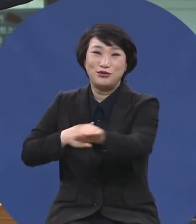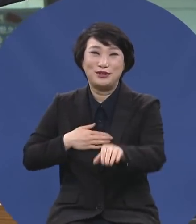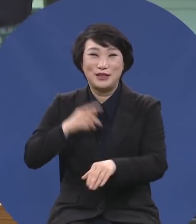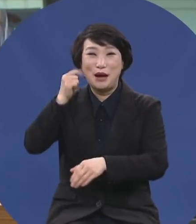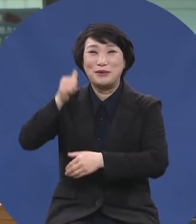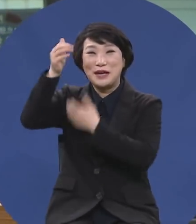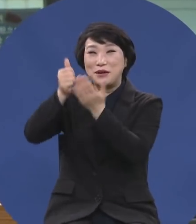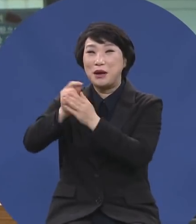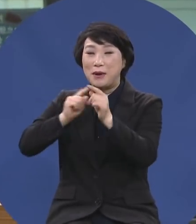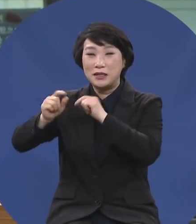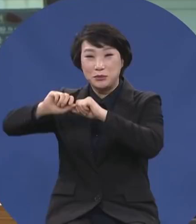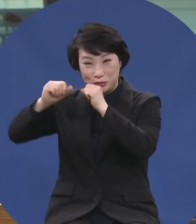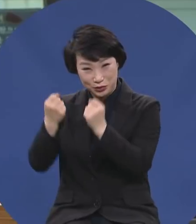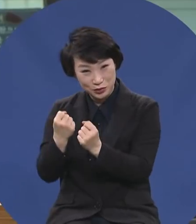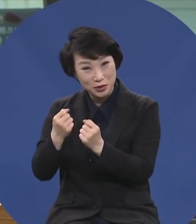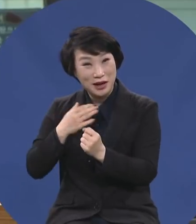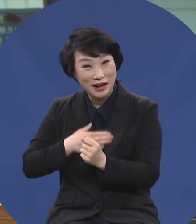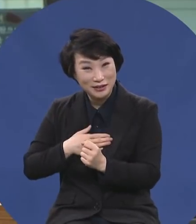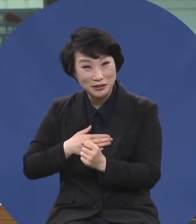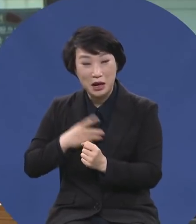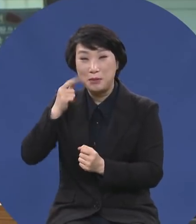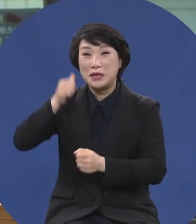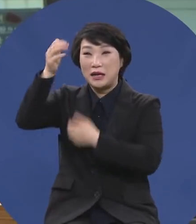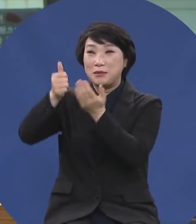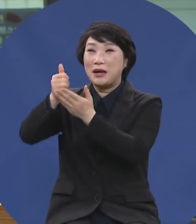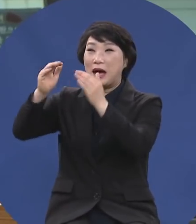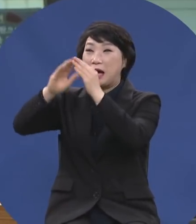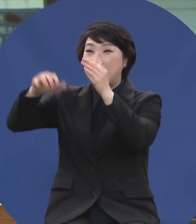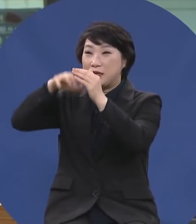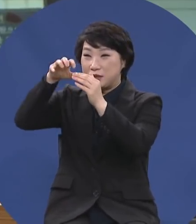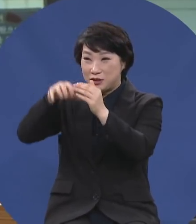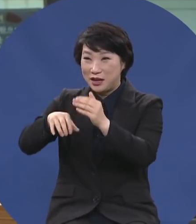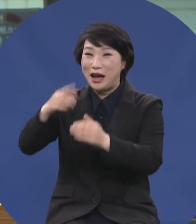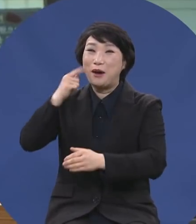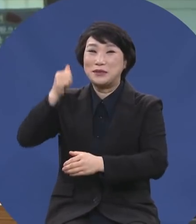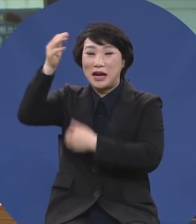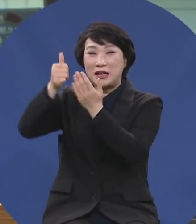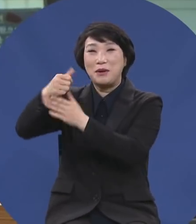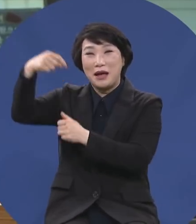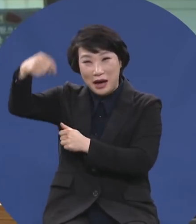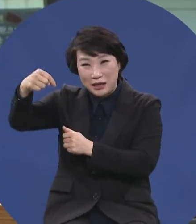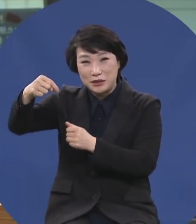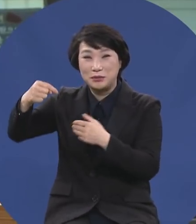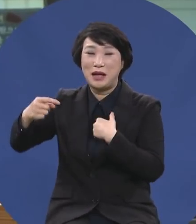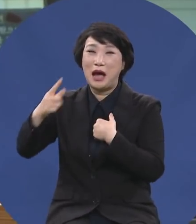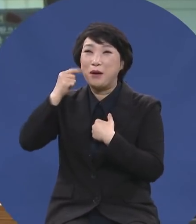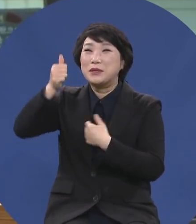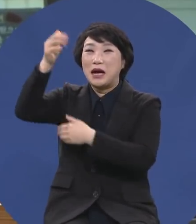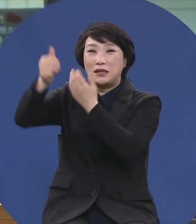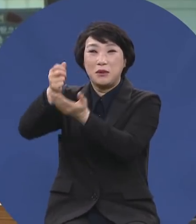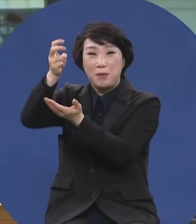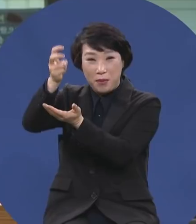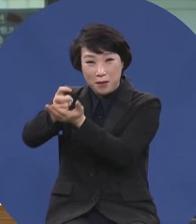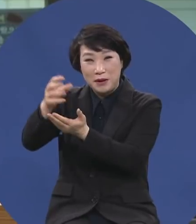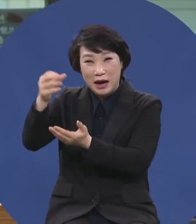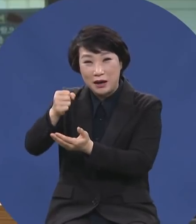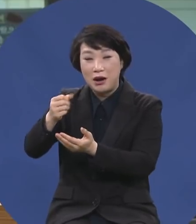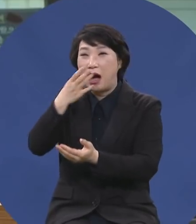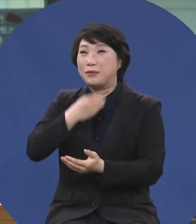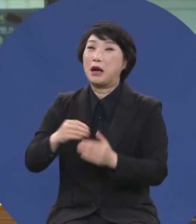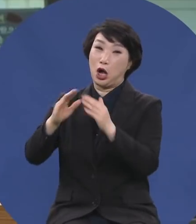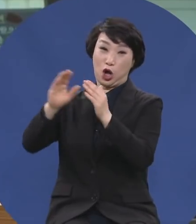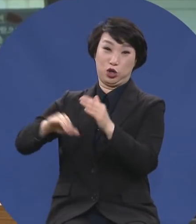아버지 말씀을 듣고 아버지의 가정에 아버지의 가문으로, 아버지의 법으로,